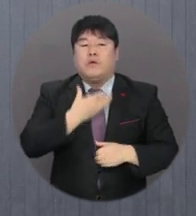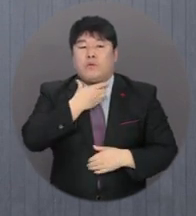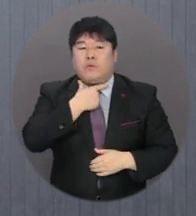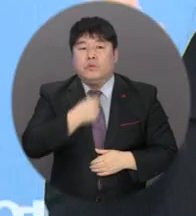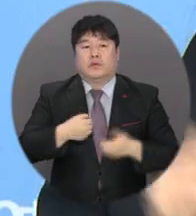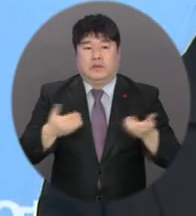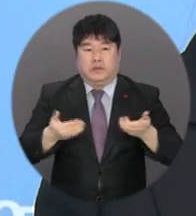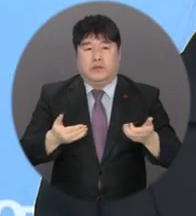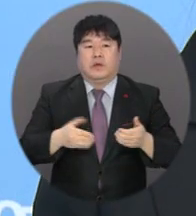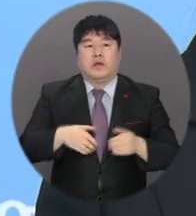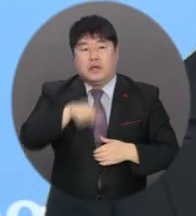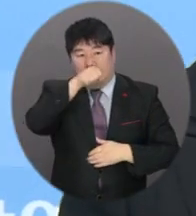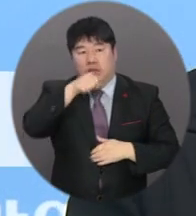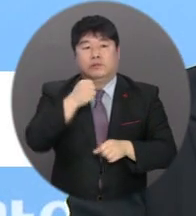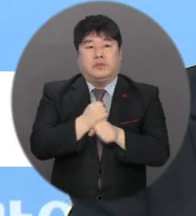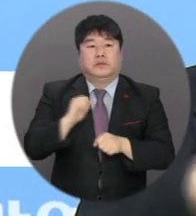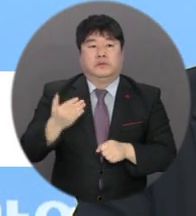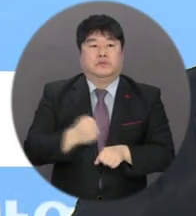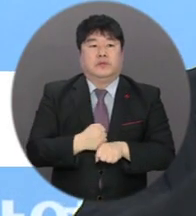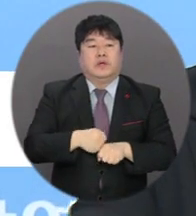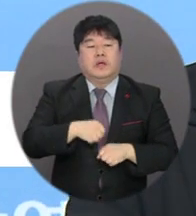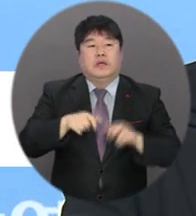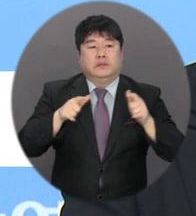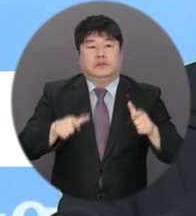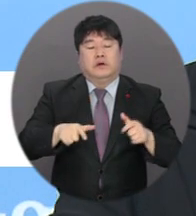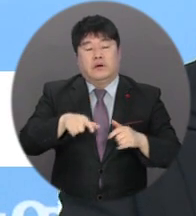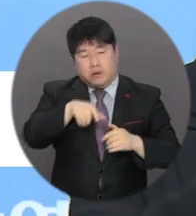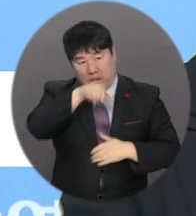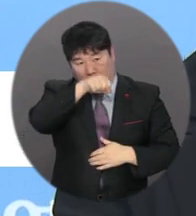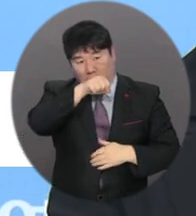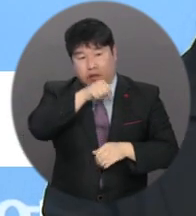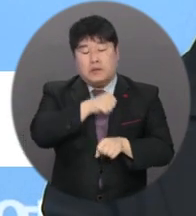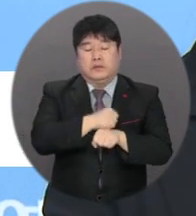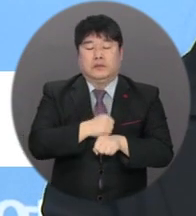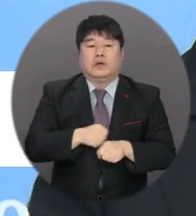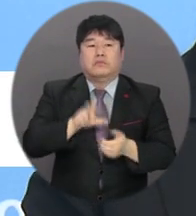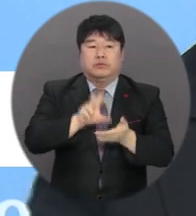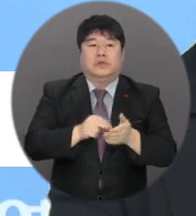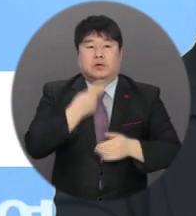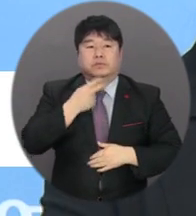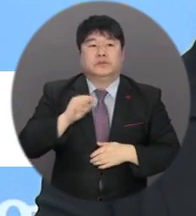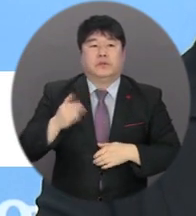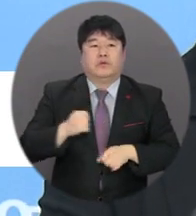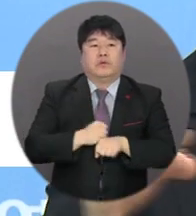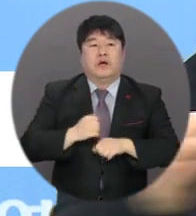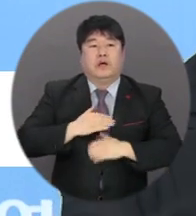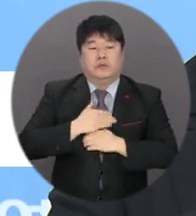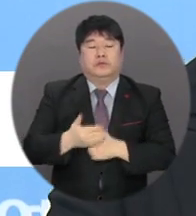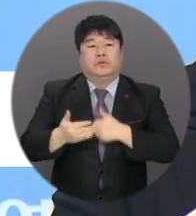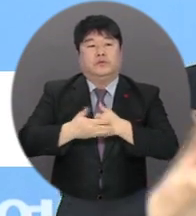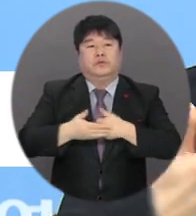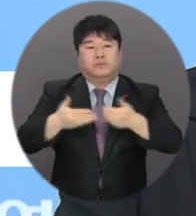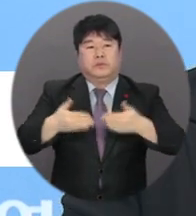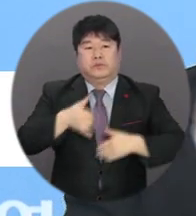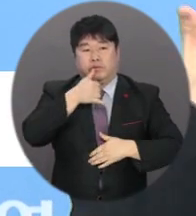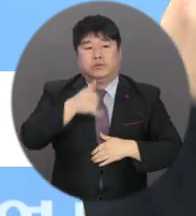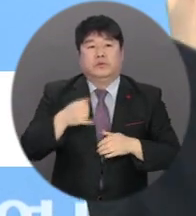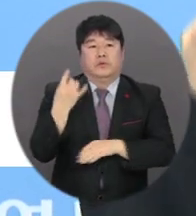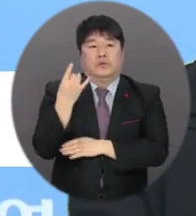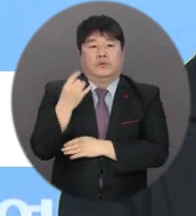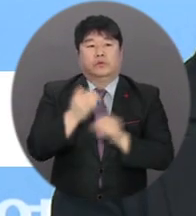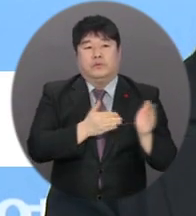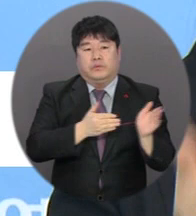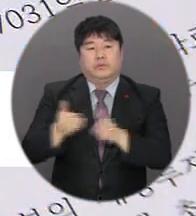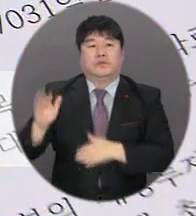편성됐습니다. 지역 현안 사업을 차질 없이 추진하고 재정을 안정적으로 지원받을 수 있는 기반을